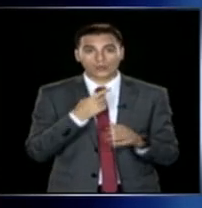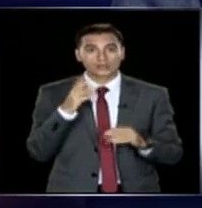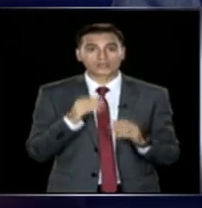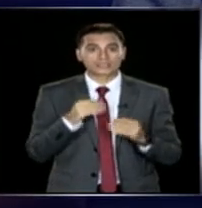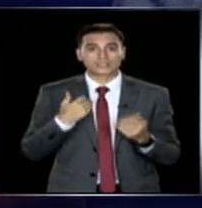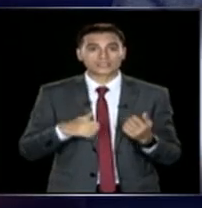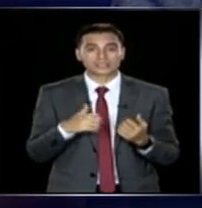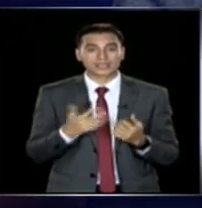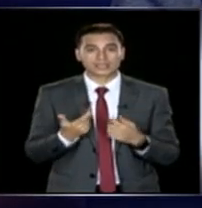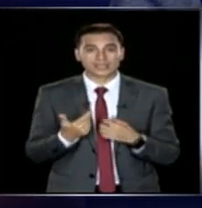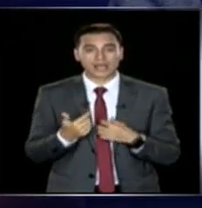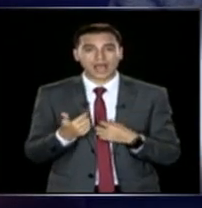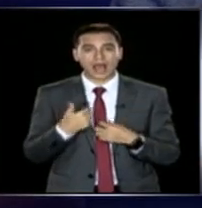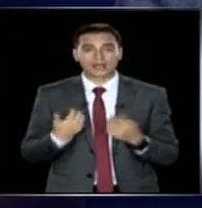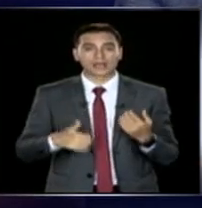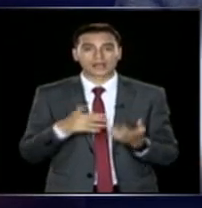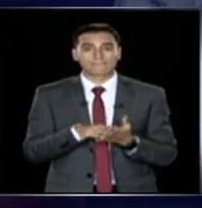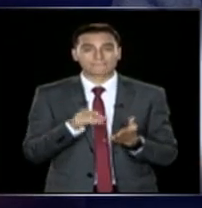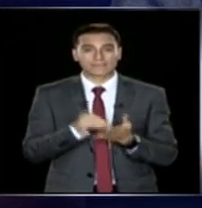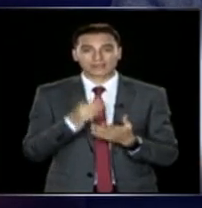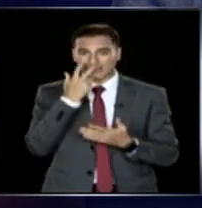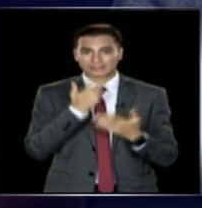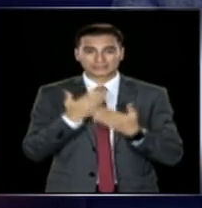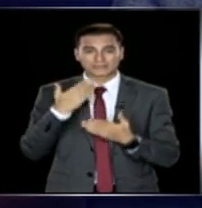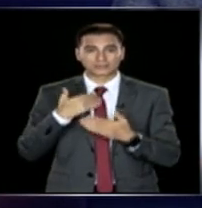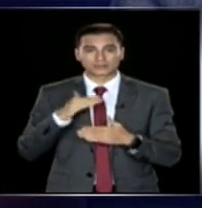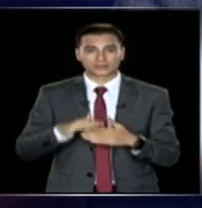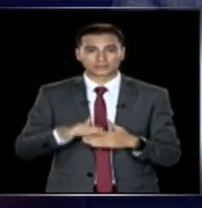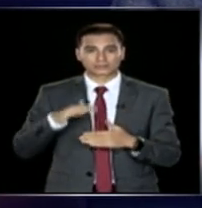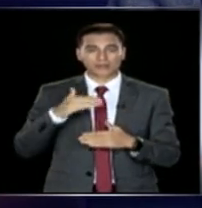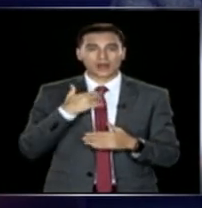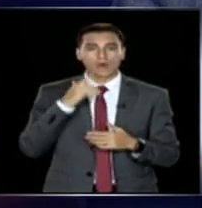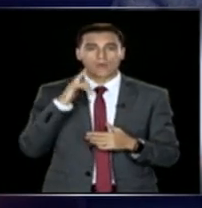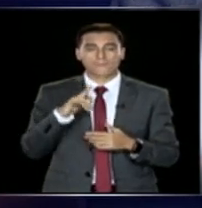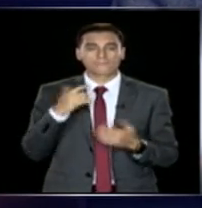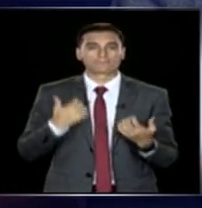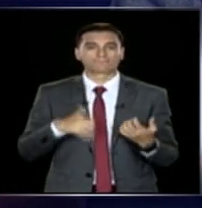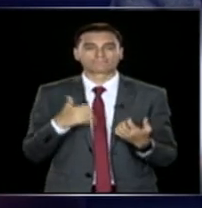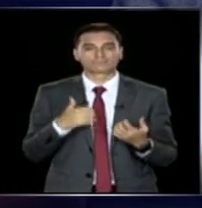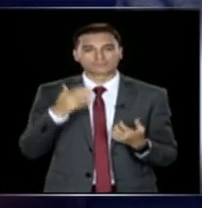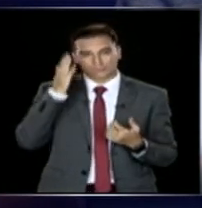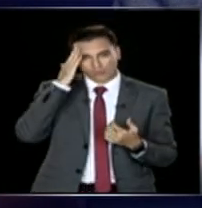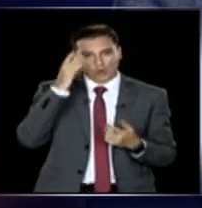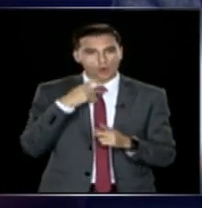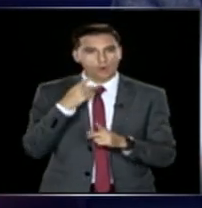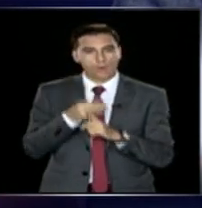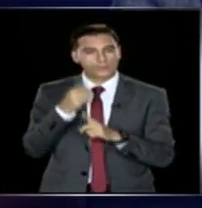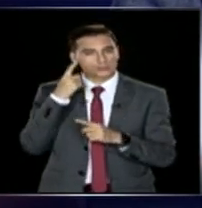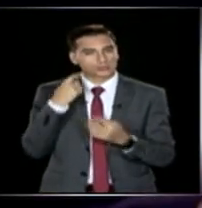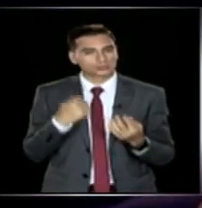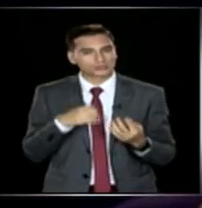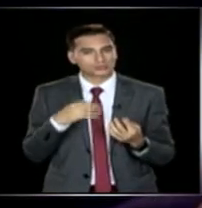ايه مع الكمان. قصتي مع الكمان ابتدت ان انا كنت الاول بتعلمها كهوايه، ان انا كنت بحب صوت الكمان وبحب صوت